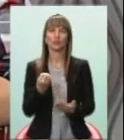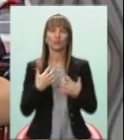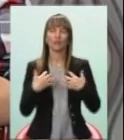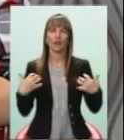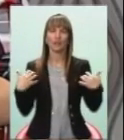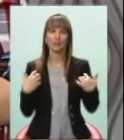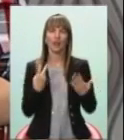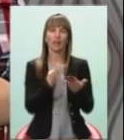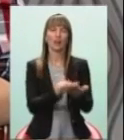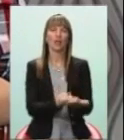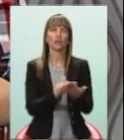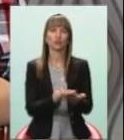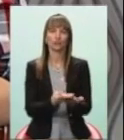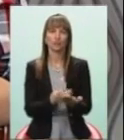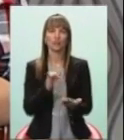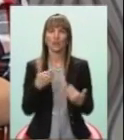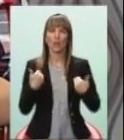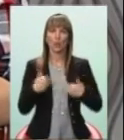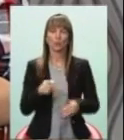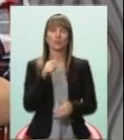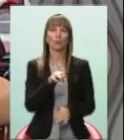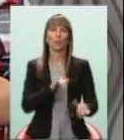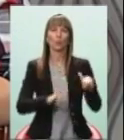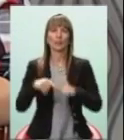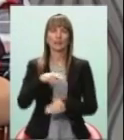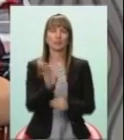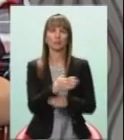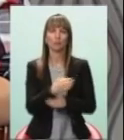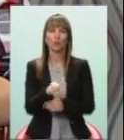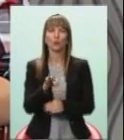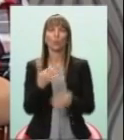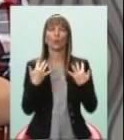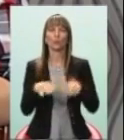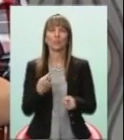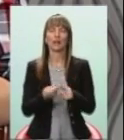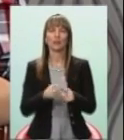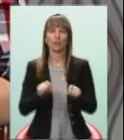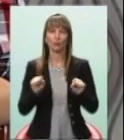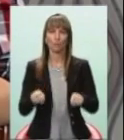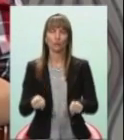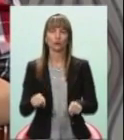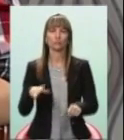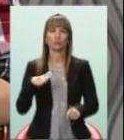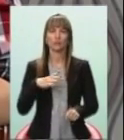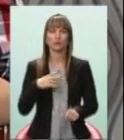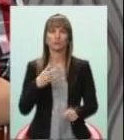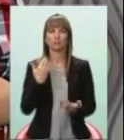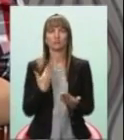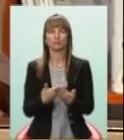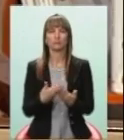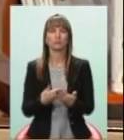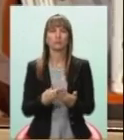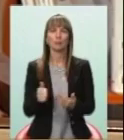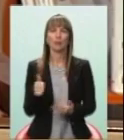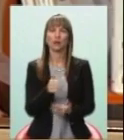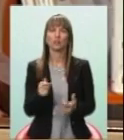тваринка лежить та не бажає з тобою кудись вийти на прогулянку, то вже це може бути симптомом якимось першим, або